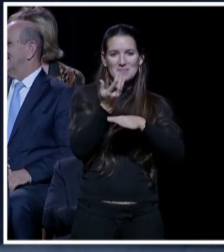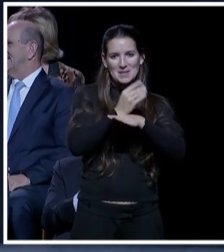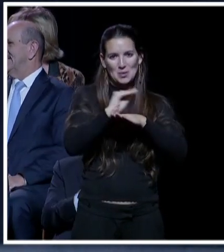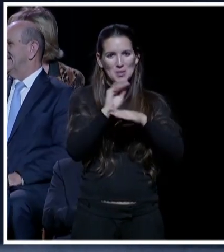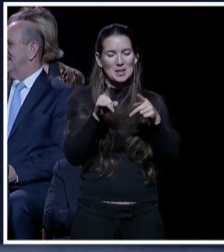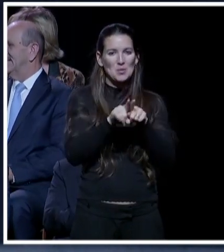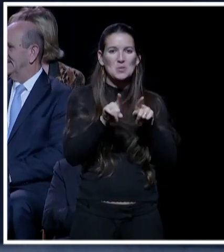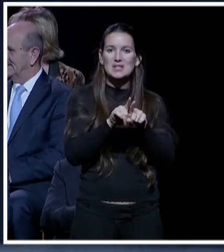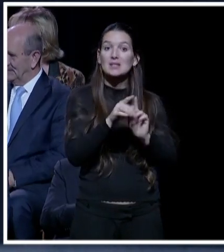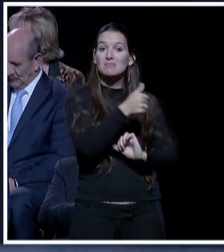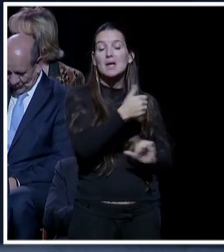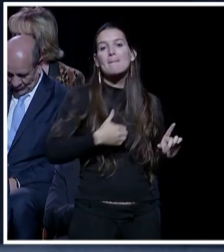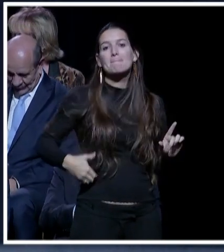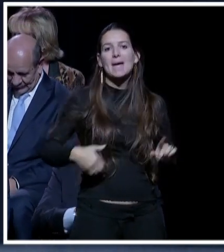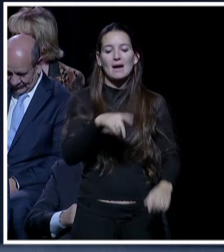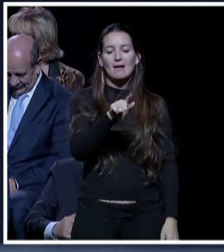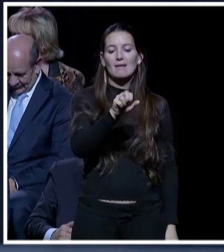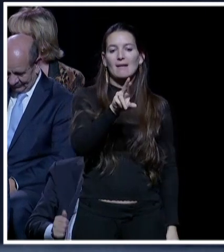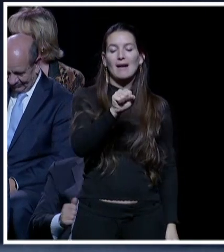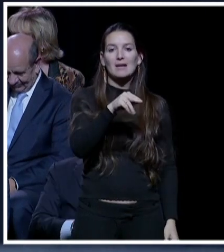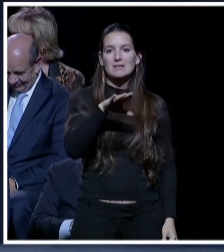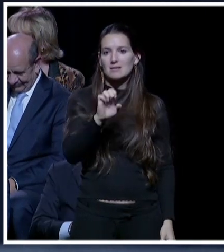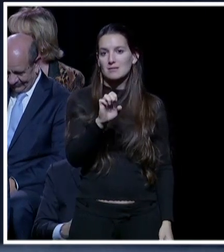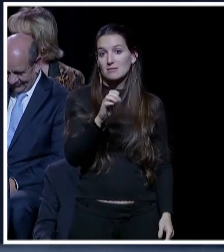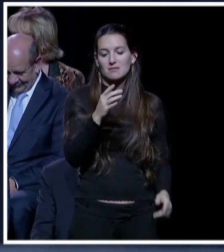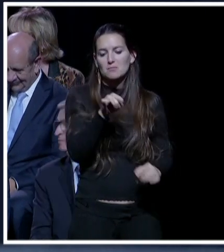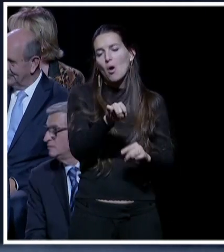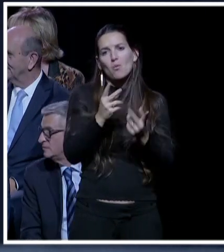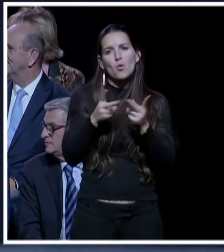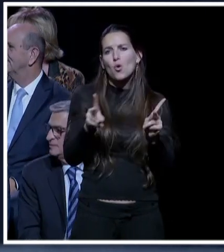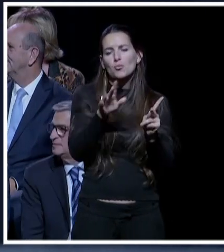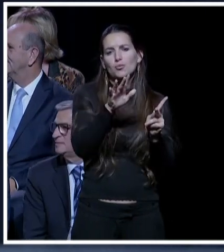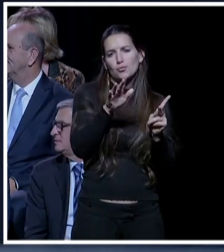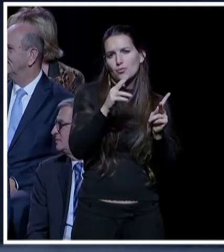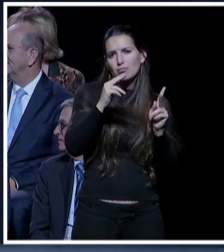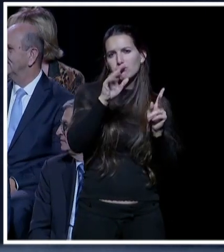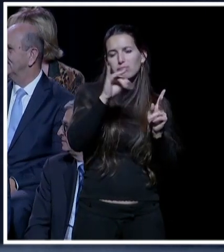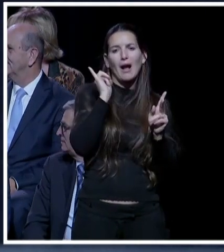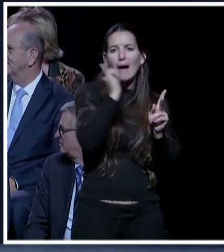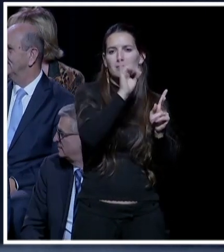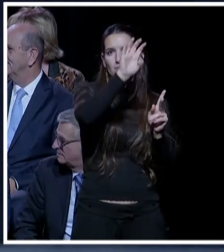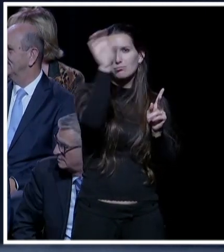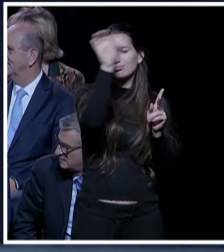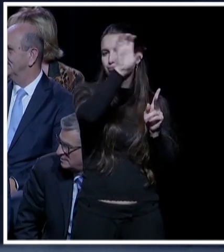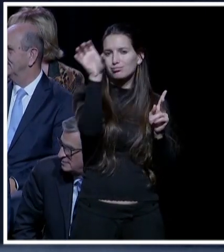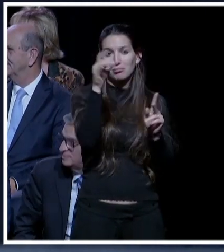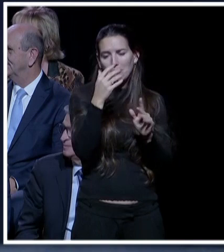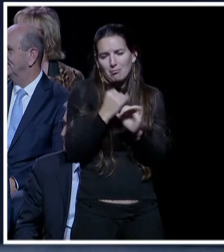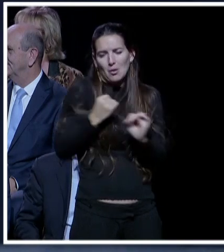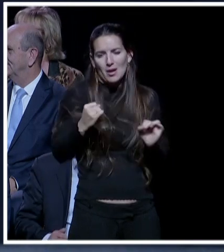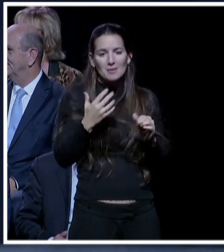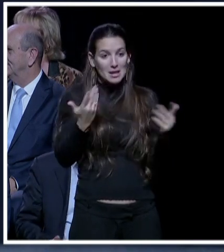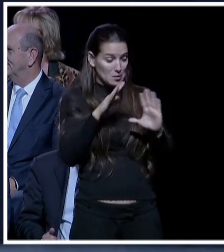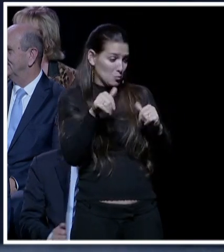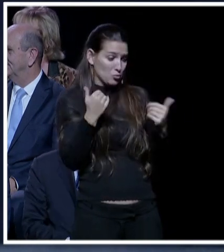engagement. Mais il est maire de Garce, une merveilleuse commune du haut pays grassois. Et donc, nous sommes